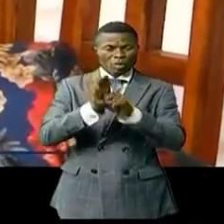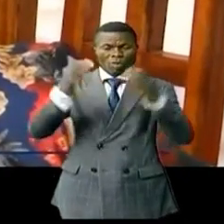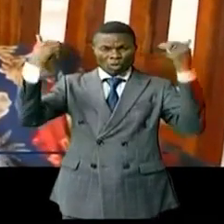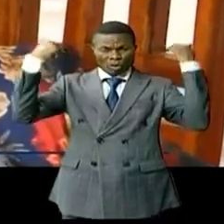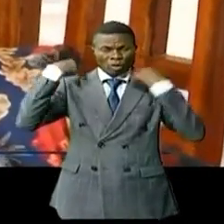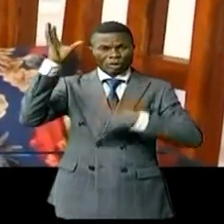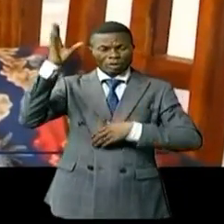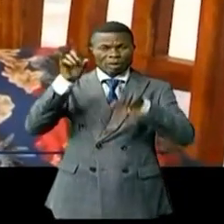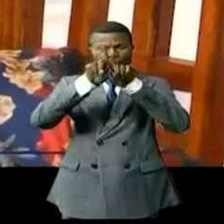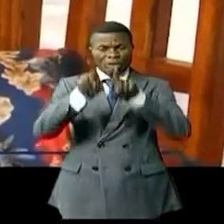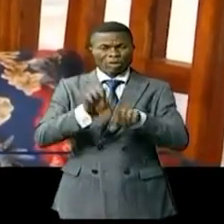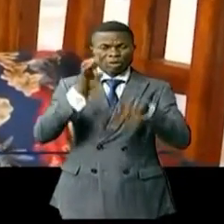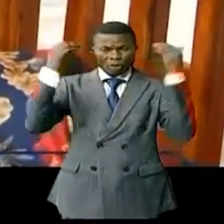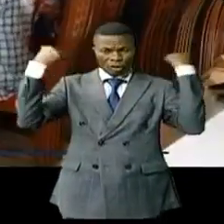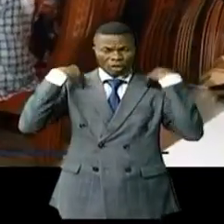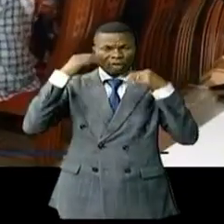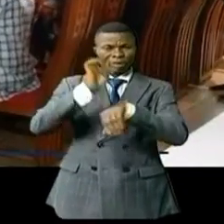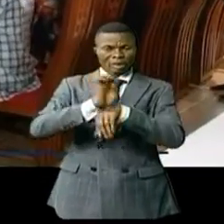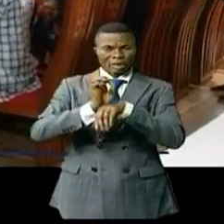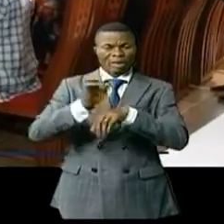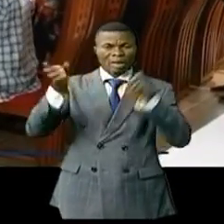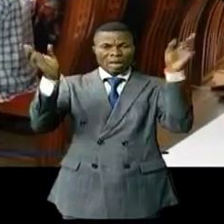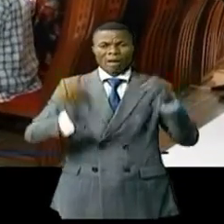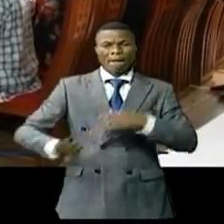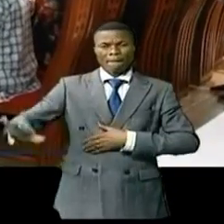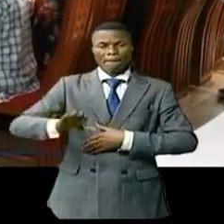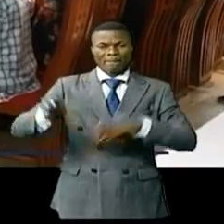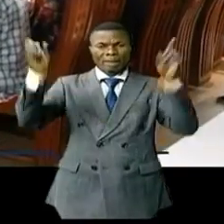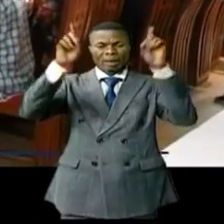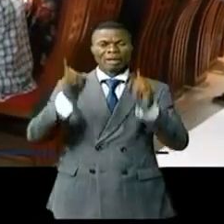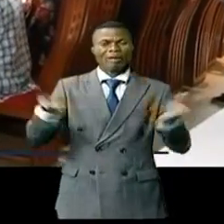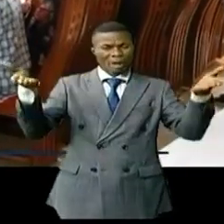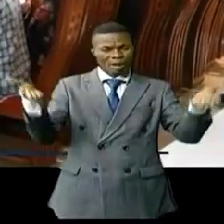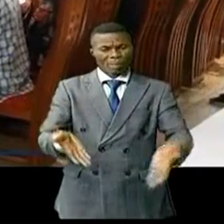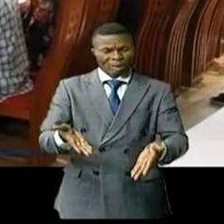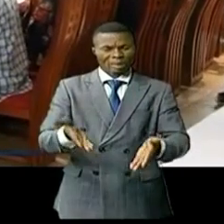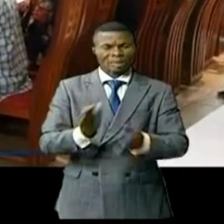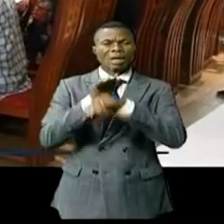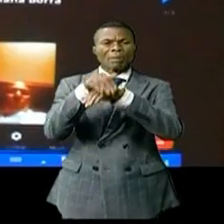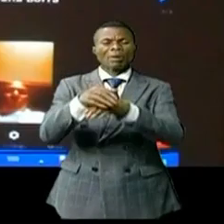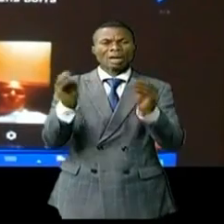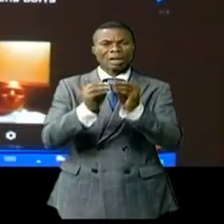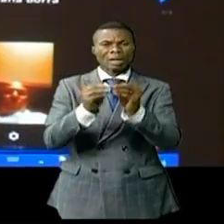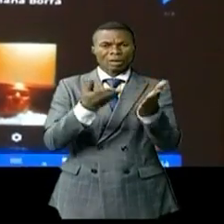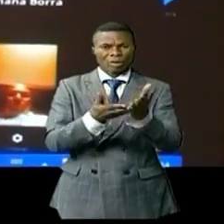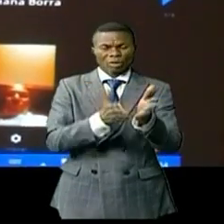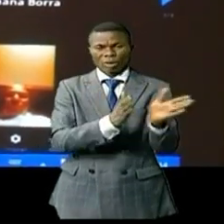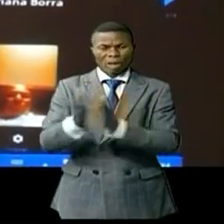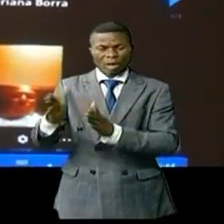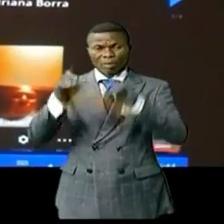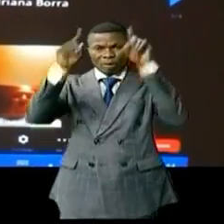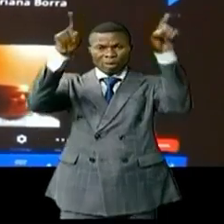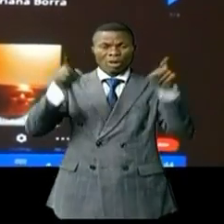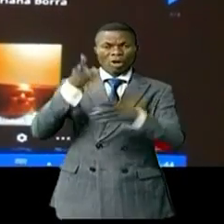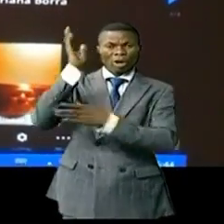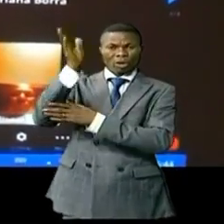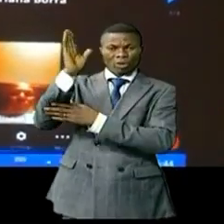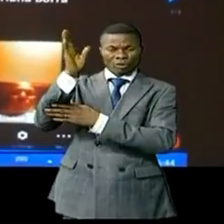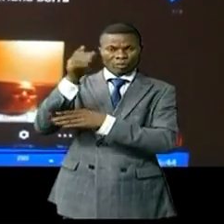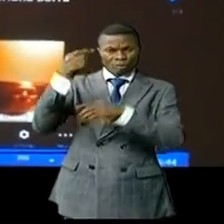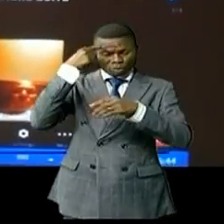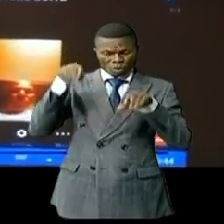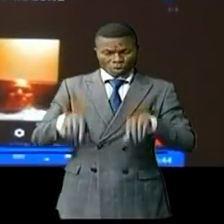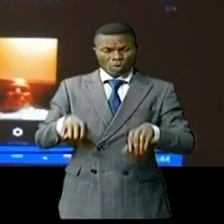et religieuses de pays d'Afrique ont pris part à cette conférence préparatoire tenue en visioconférence. Du côté